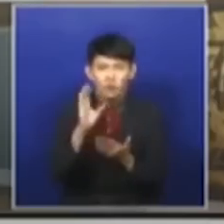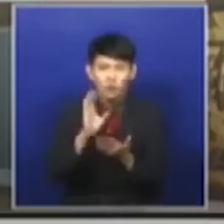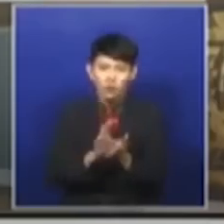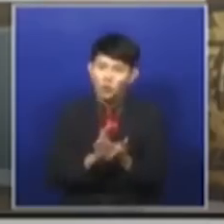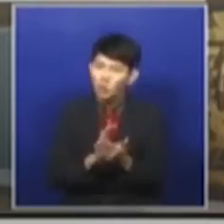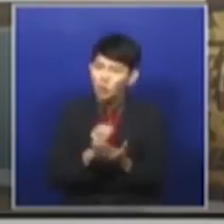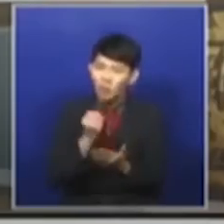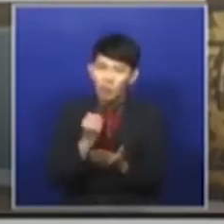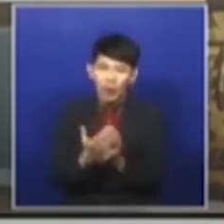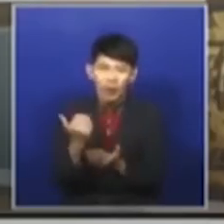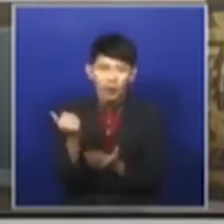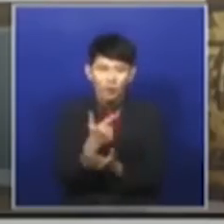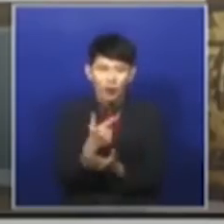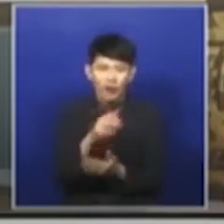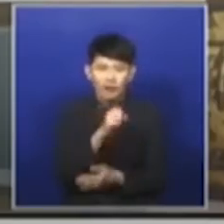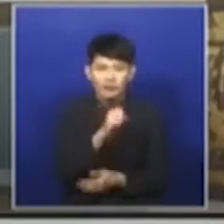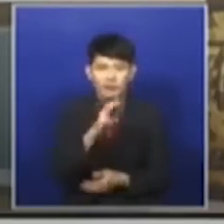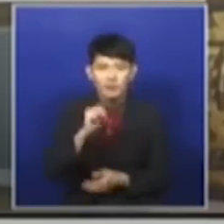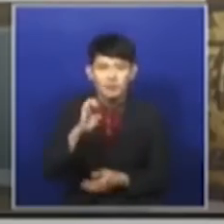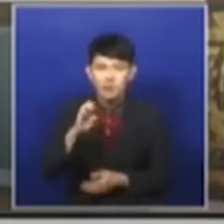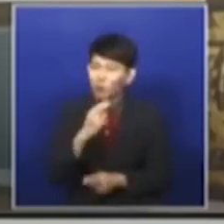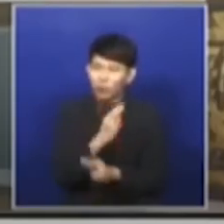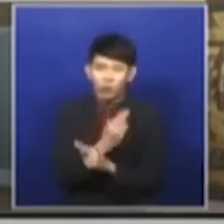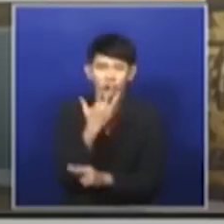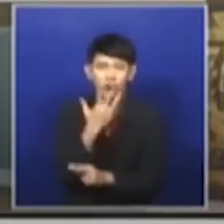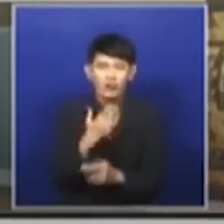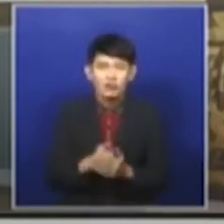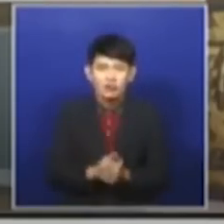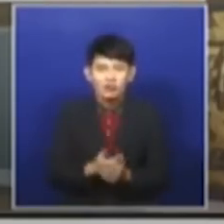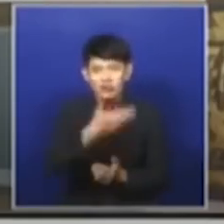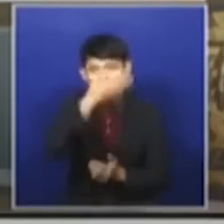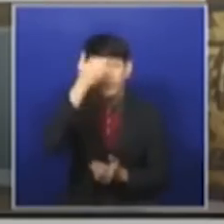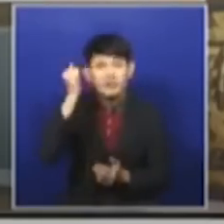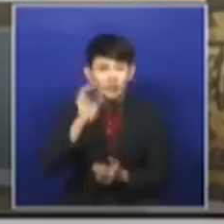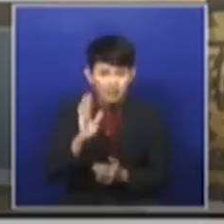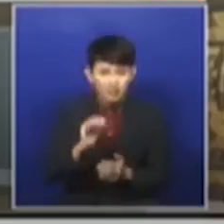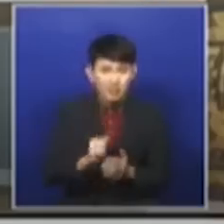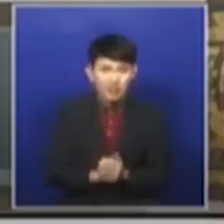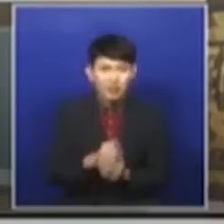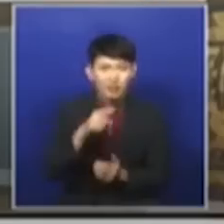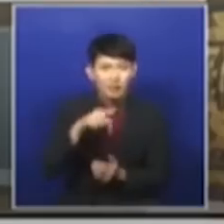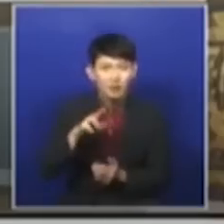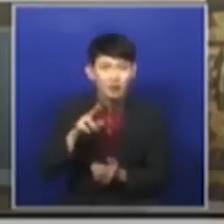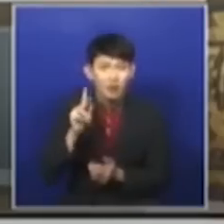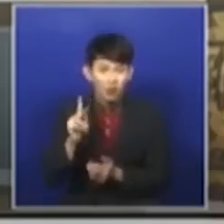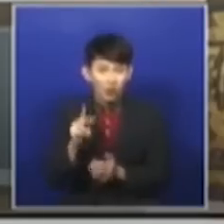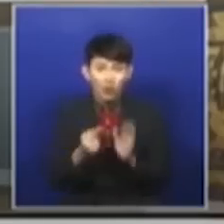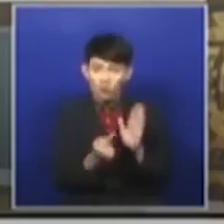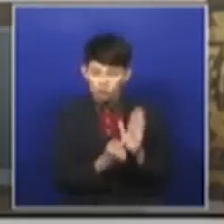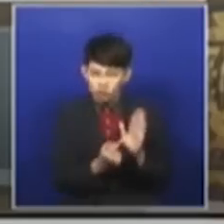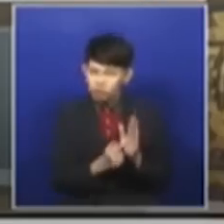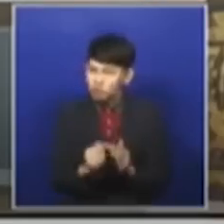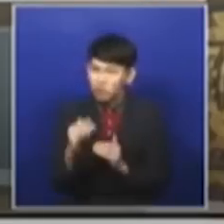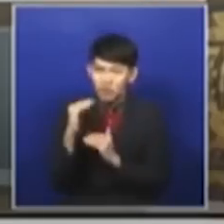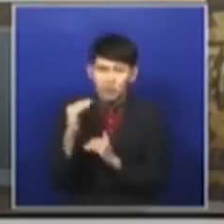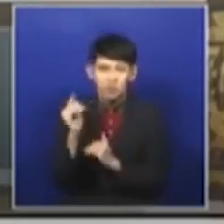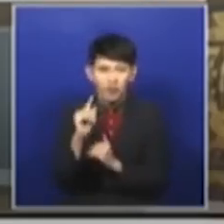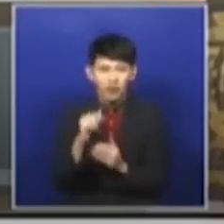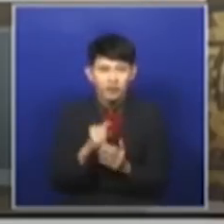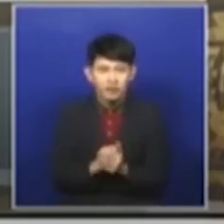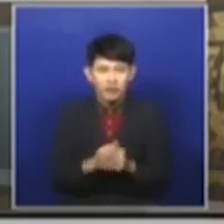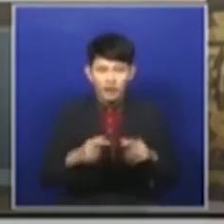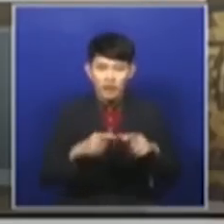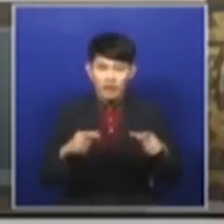SME ถึงเกือบ5เท่าครับและอย่าลืมนะครับว่าพ.ร.ก.ฉบับนี้กำหนดว่าตราสาร